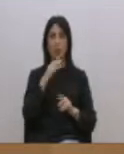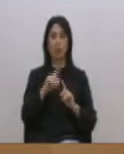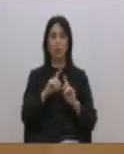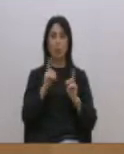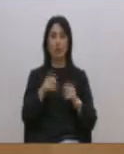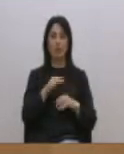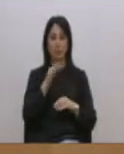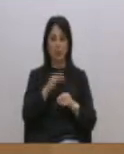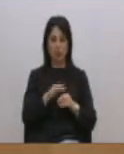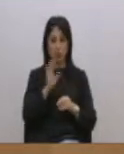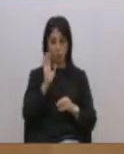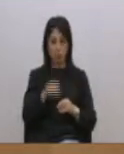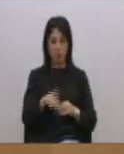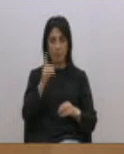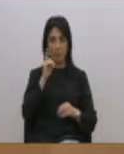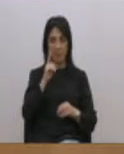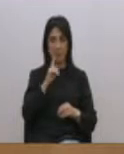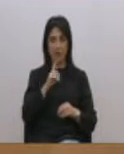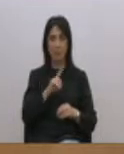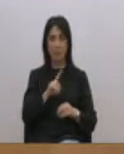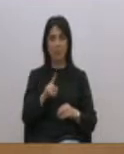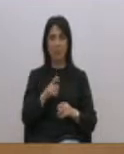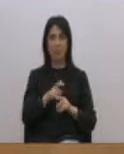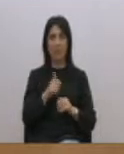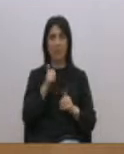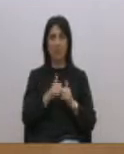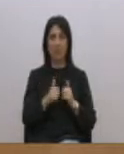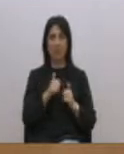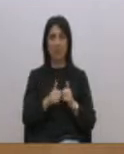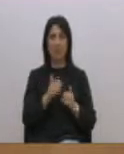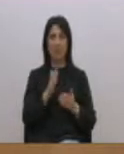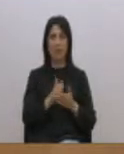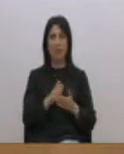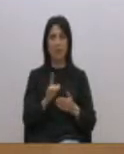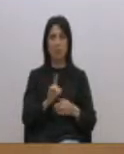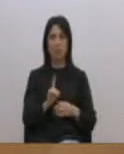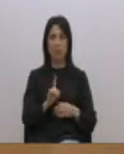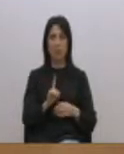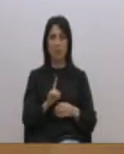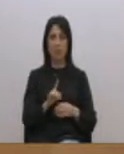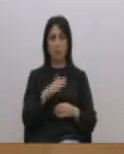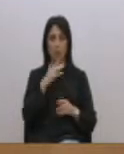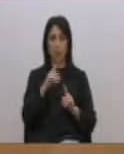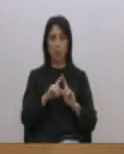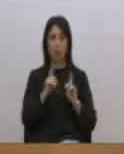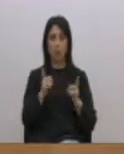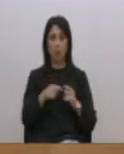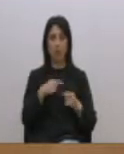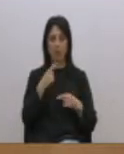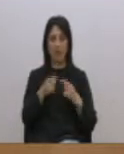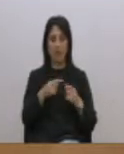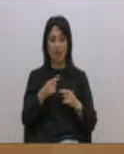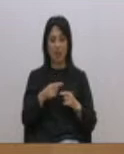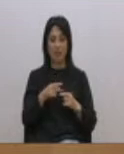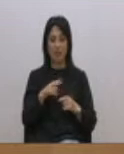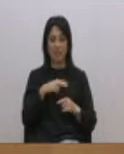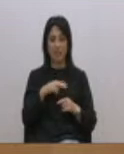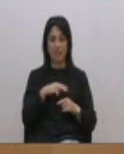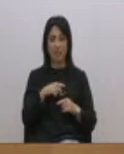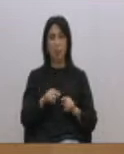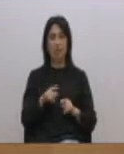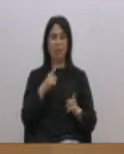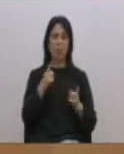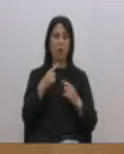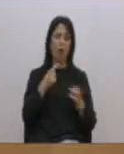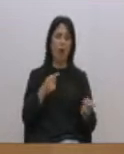უმრავლესობის პასუხისგებლობაც მესმის. მაგრამ ძალიან ხშირად არის ის, რომ უმრავლესობას ლაპარაკობს საპარლამენტო, რომ აი